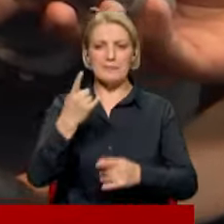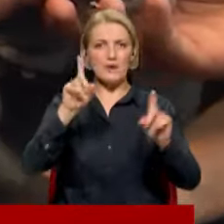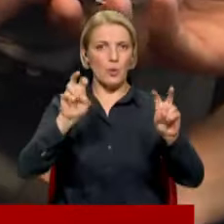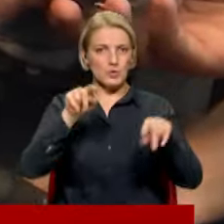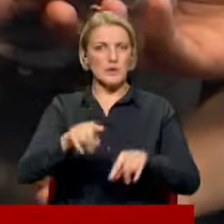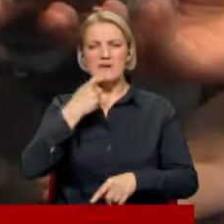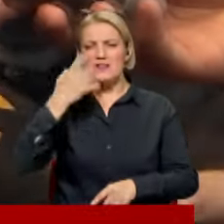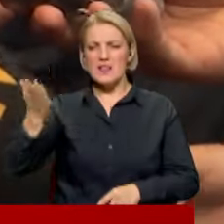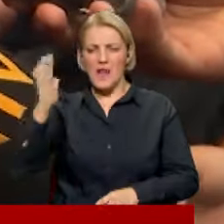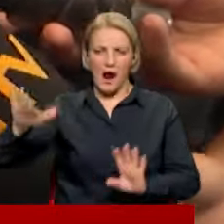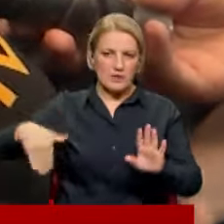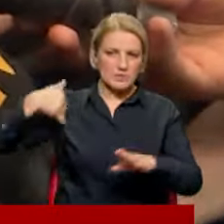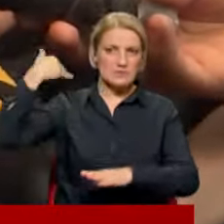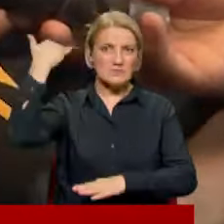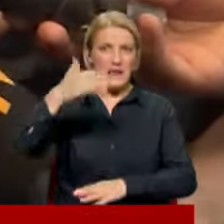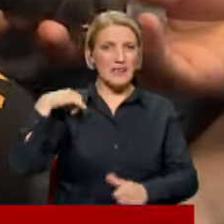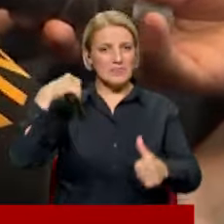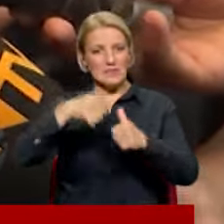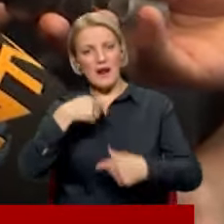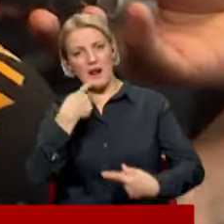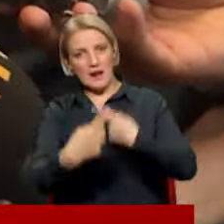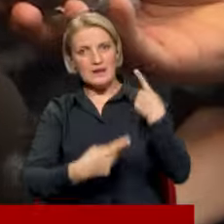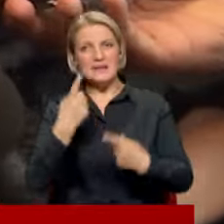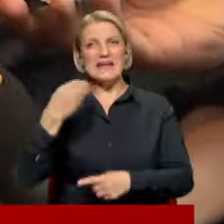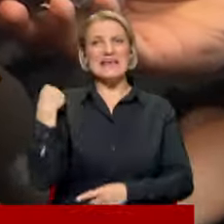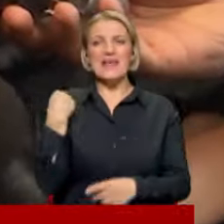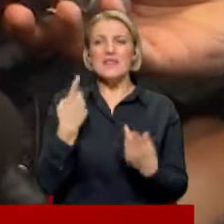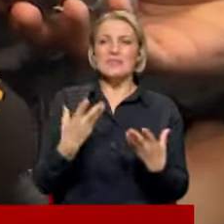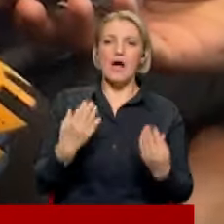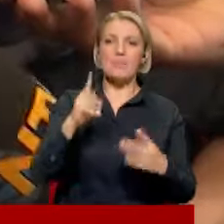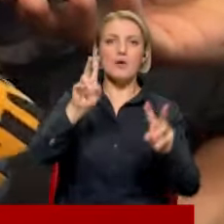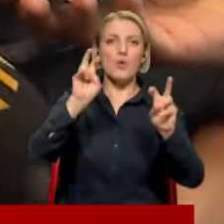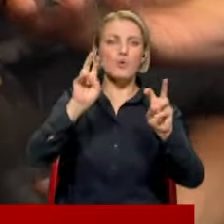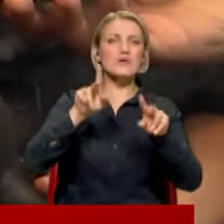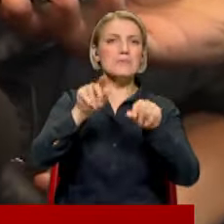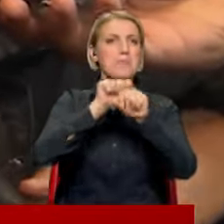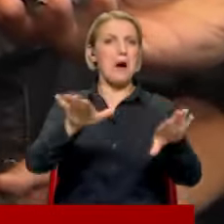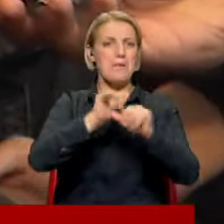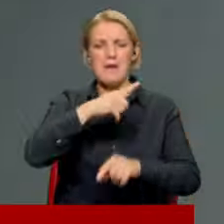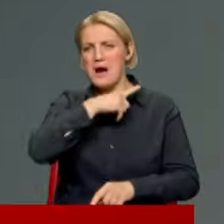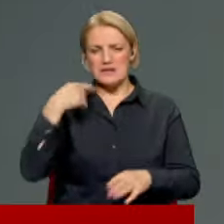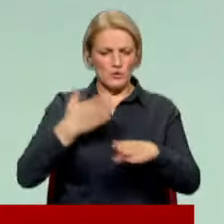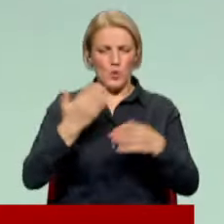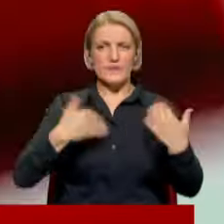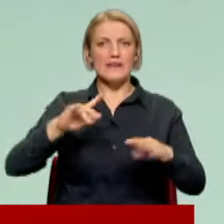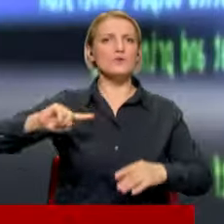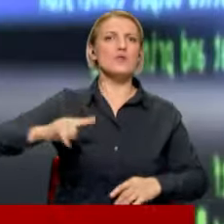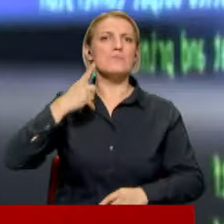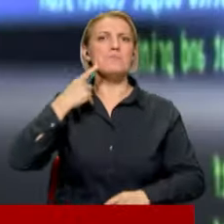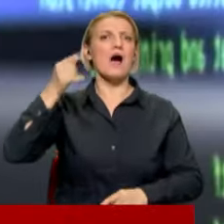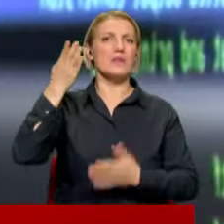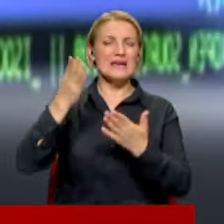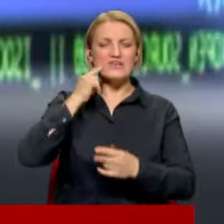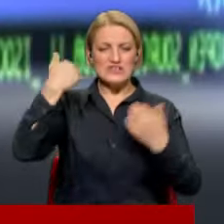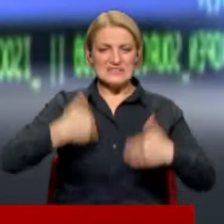konuyu yıllar sonra gündeme getirip de sanki güncel bir konuyu gibi sunulması asla doğru değil Ulaştırma Bakanı uraloğlu